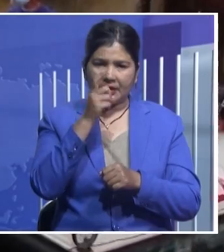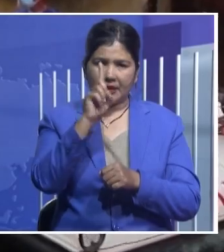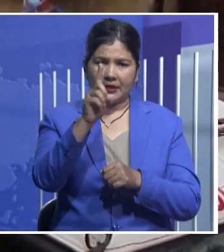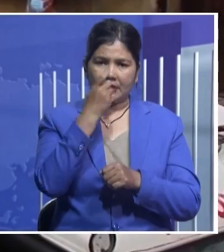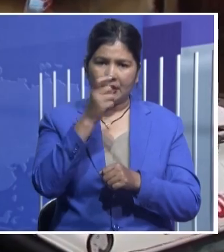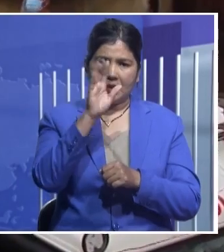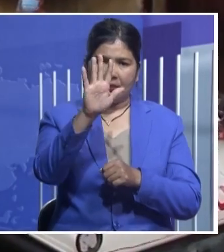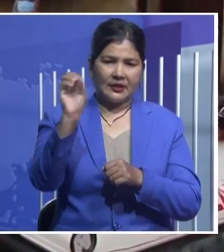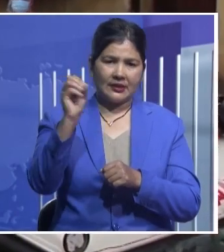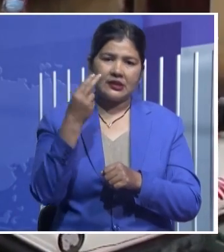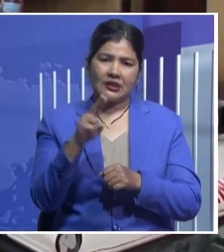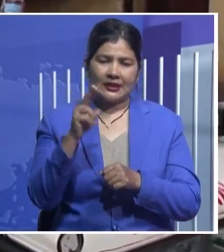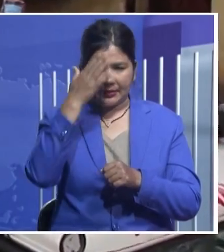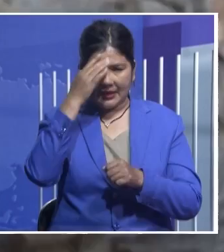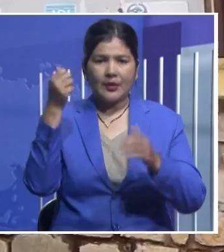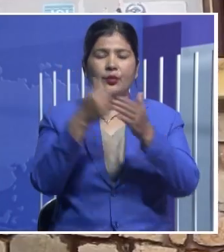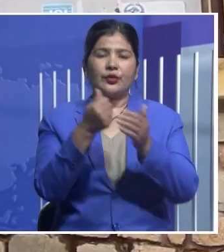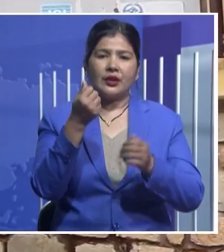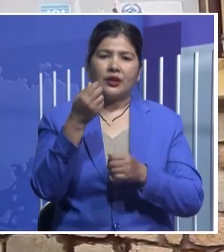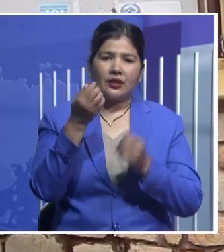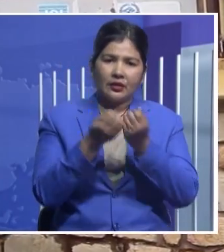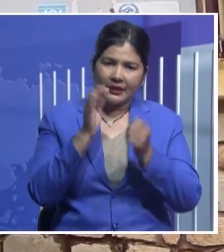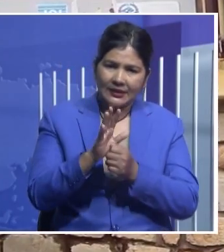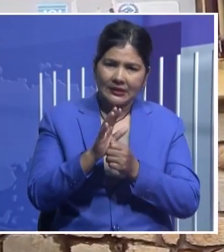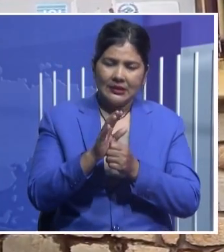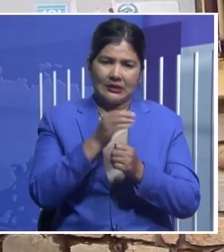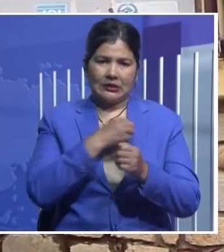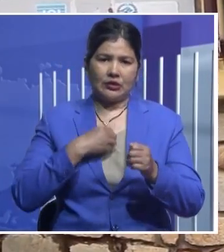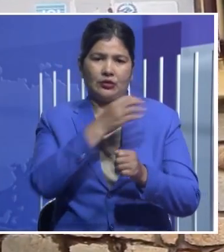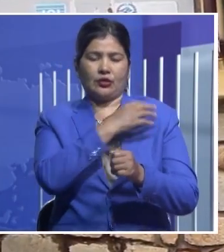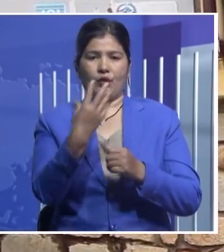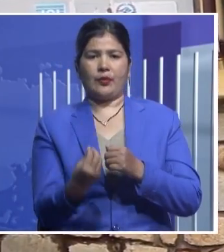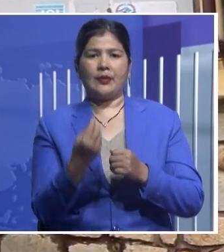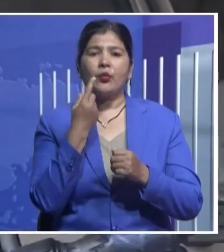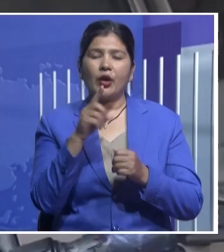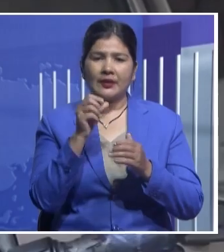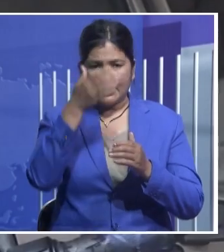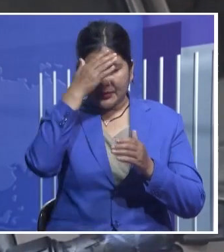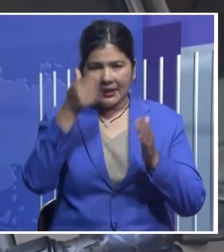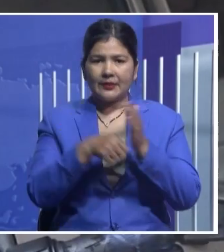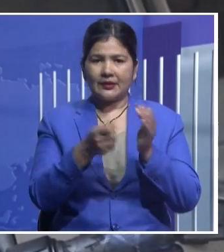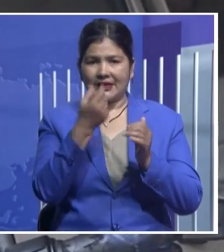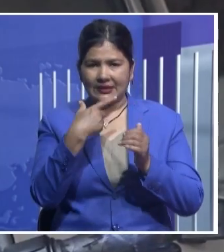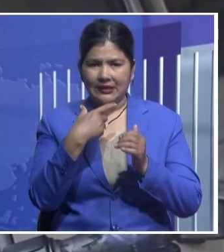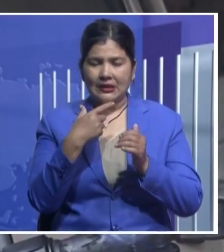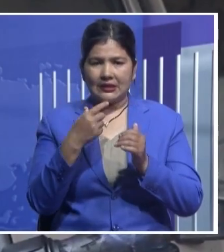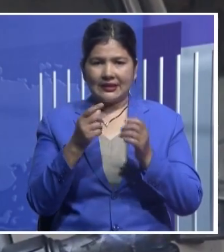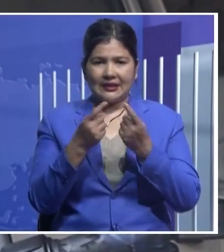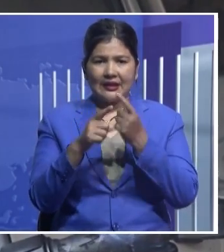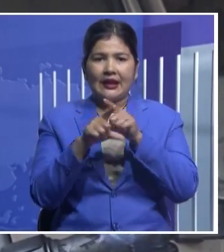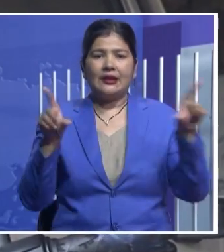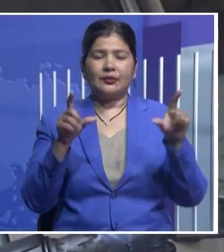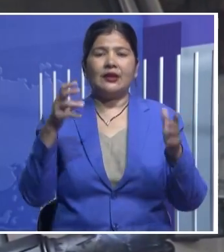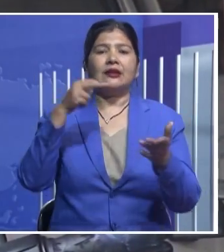100 देखि 150 बिरामी उपचारका लागि पुग्ने गरेका छन्। डाक्टरको अभाव भएपछि बिरामी जाँच कक्ष, इन्डोर र इमर्जेन्सी कक्ष खाली हुन थालेका